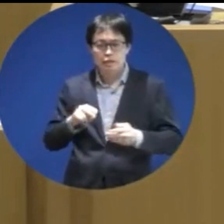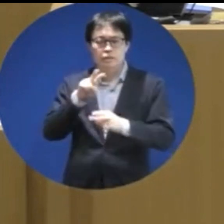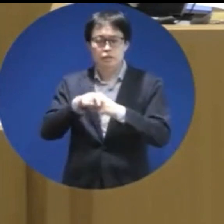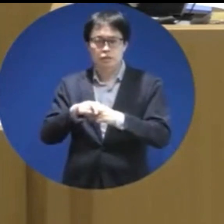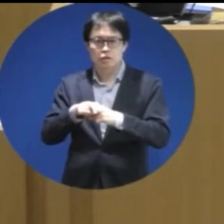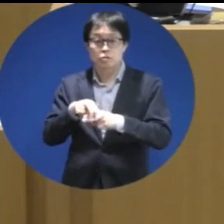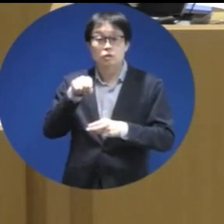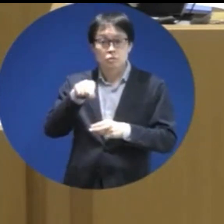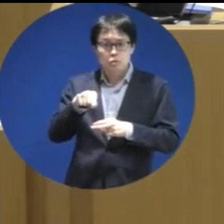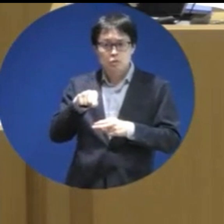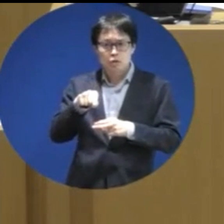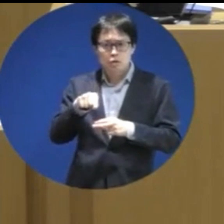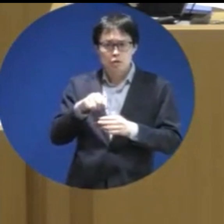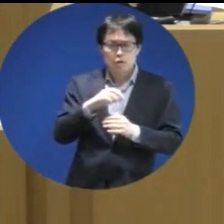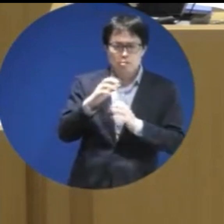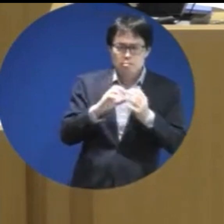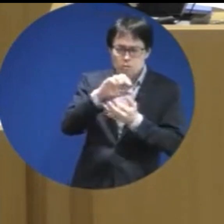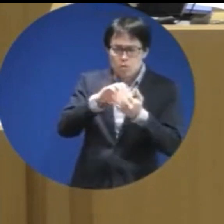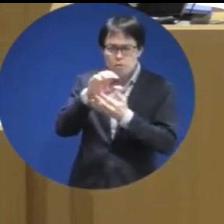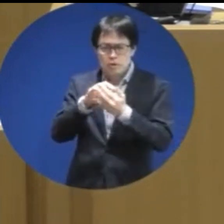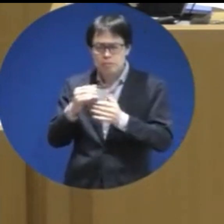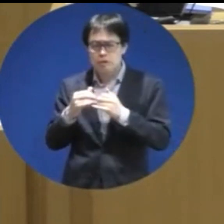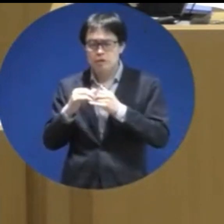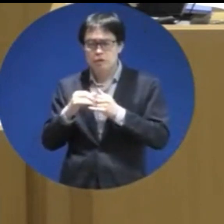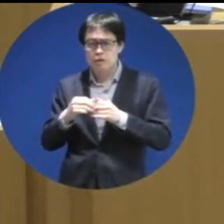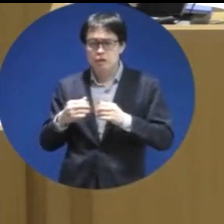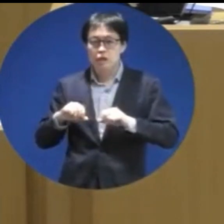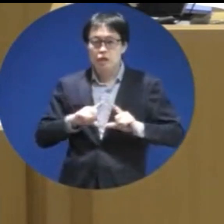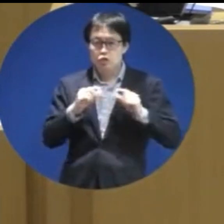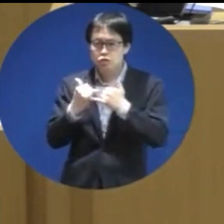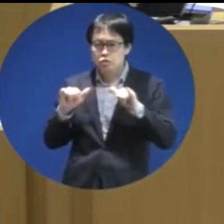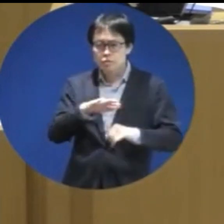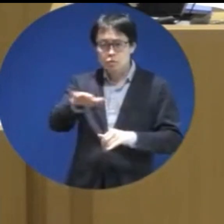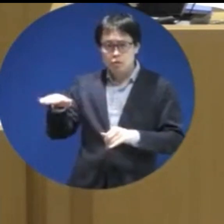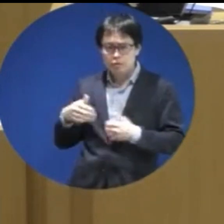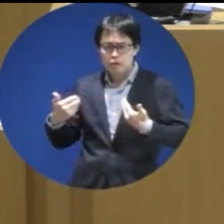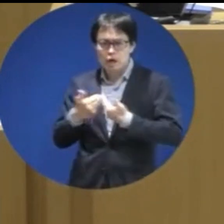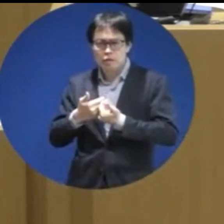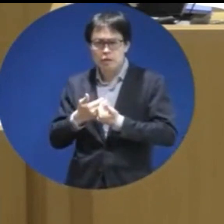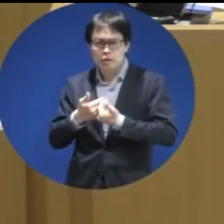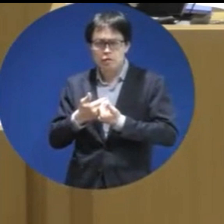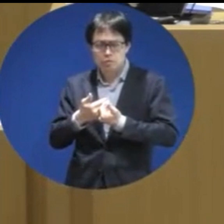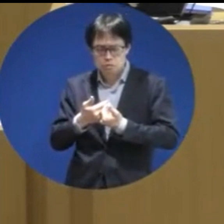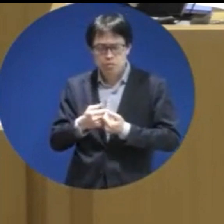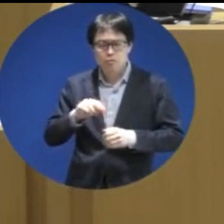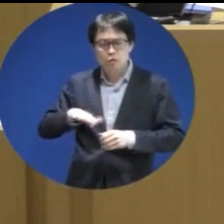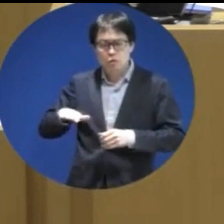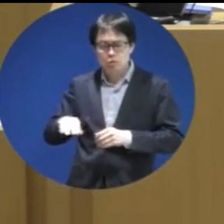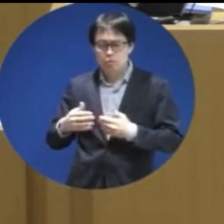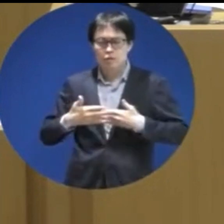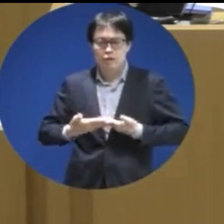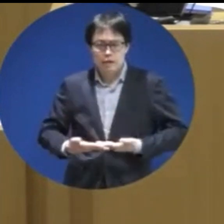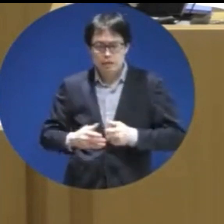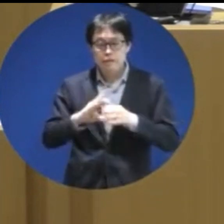。その場では少し紛糾しているような住民の方からの反対の声というのは多く、特に子どもの安全をに関して質